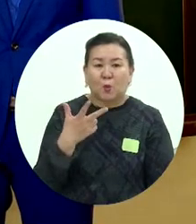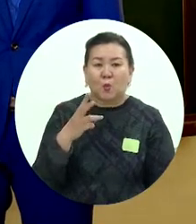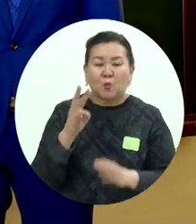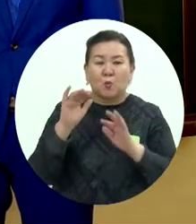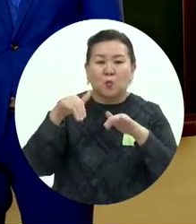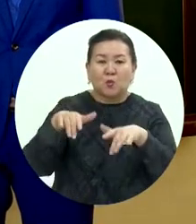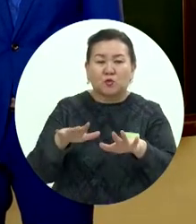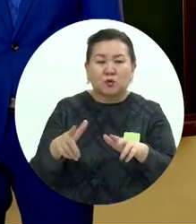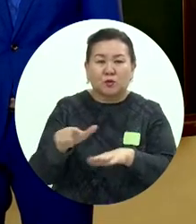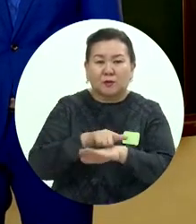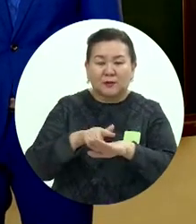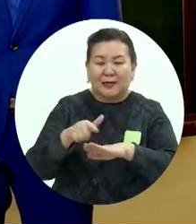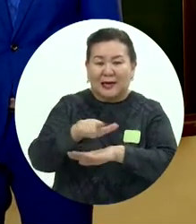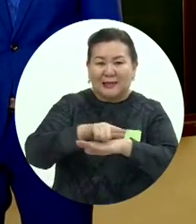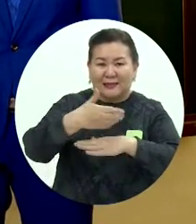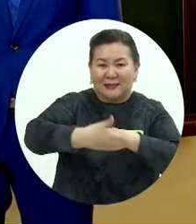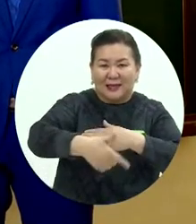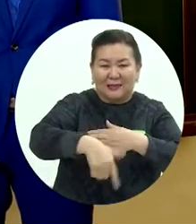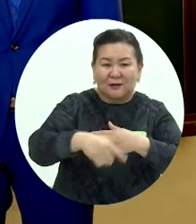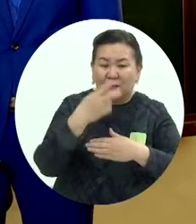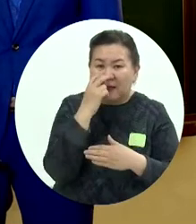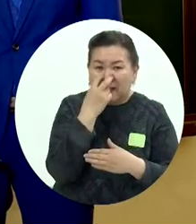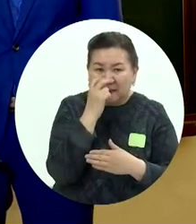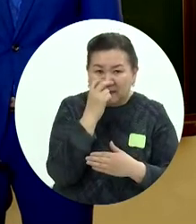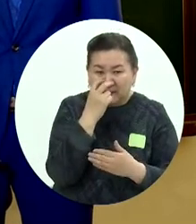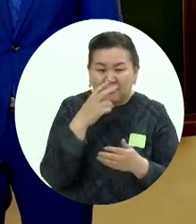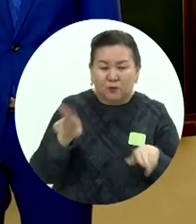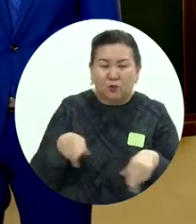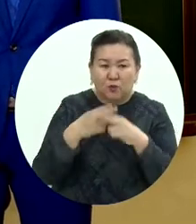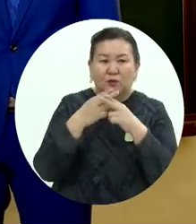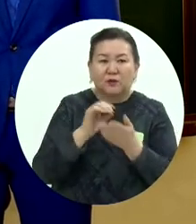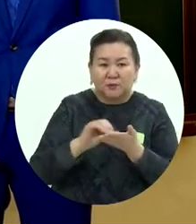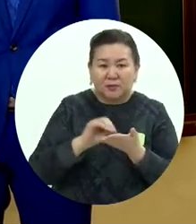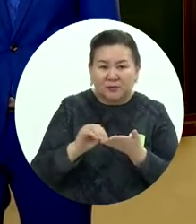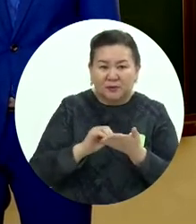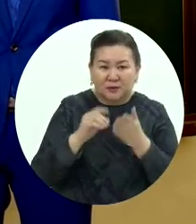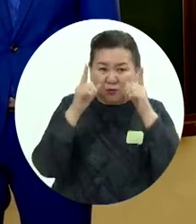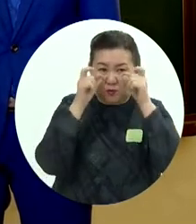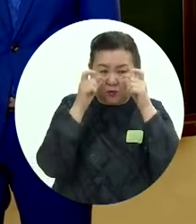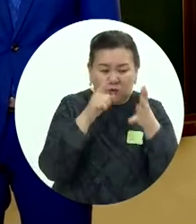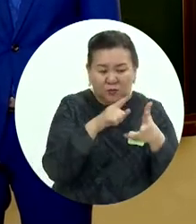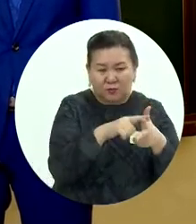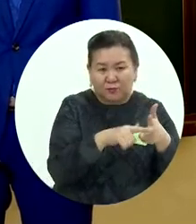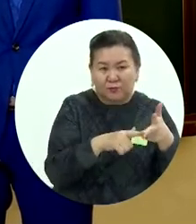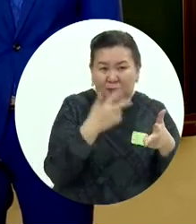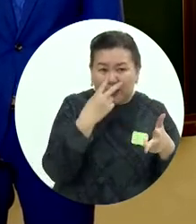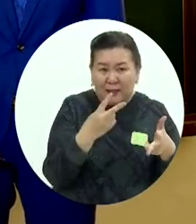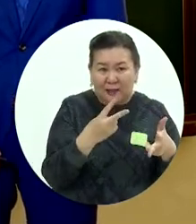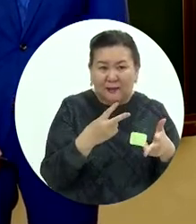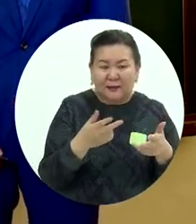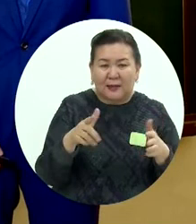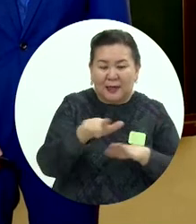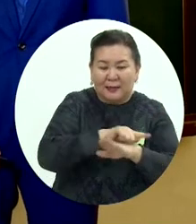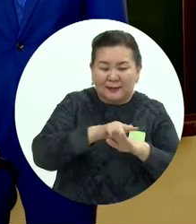За 3 дугаар даалгавар мөслөг мөсөн голын нөлөөгөөр газрын гадар өөрчлөгдөх үйл явцыг ажиглан дүгнэлт бичээрэй. За энэ зураг 2 дугаар өгдсөн